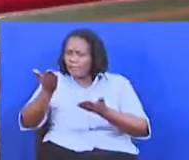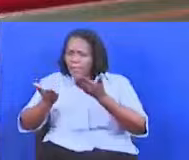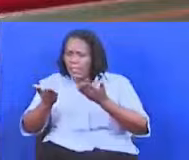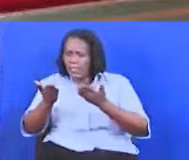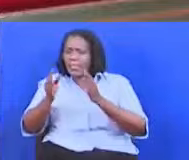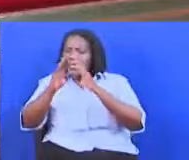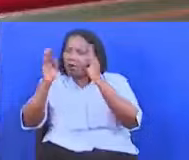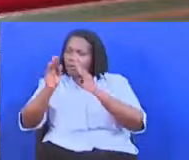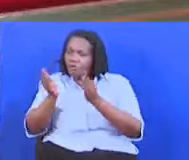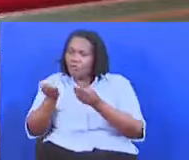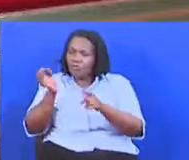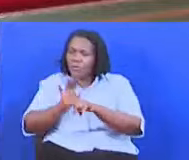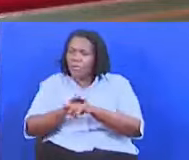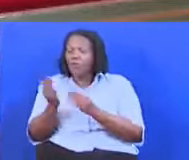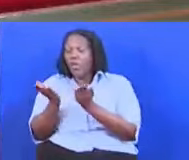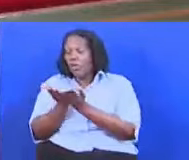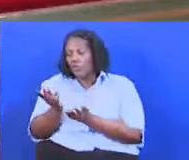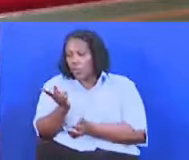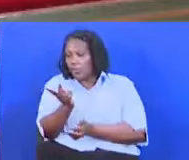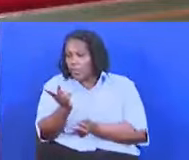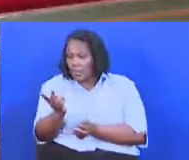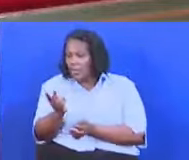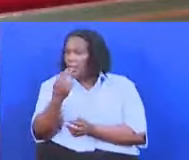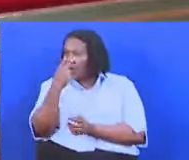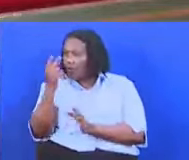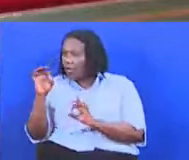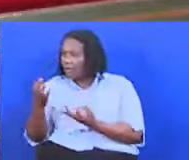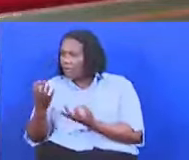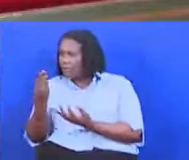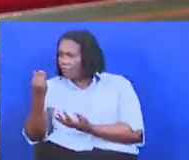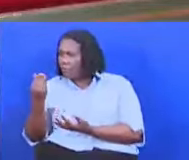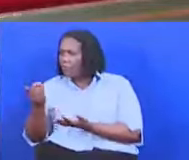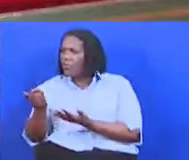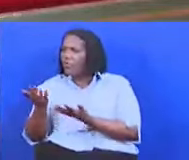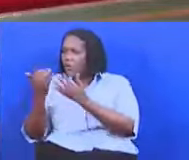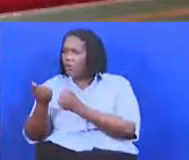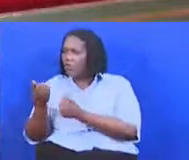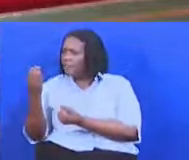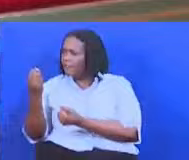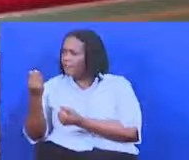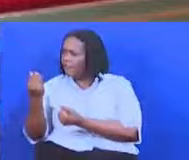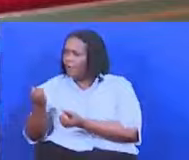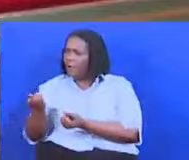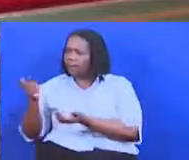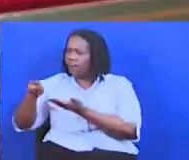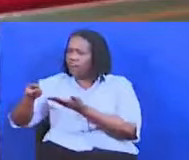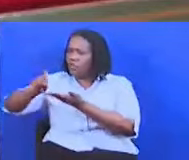ya shule hizo ili kuongeza fedha kulingana na upatikanaji wake kwa